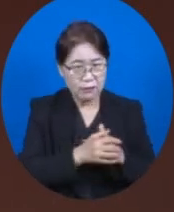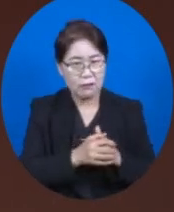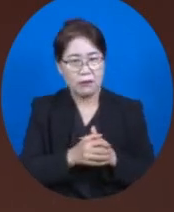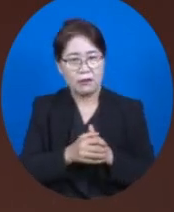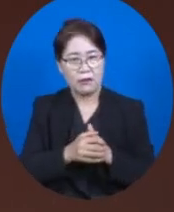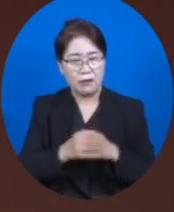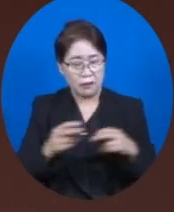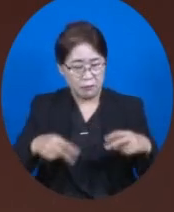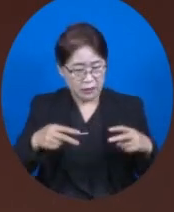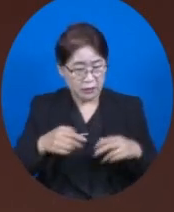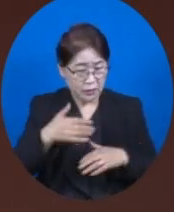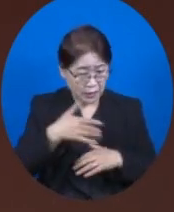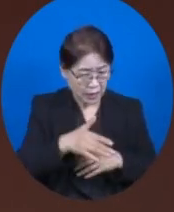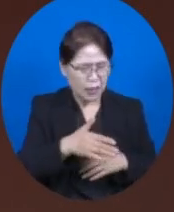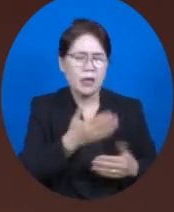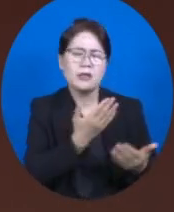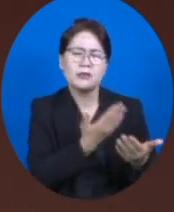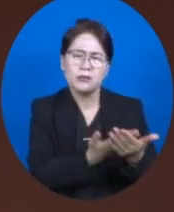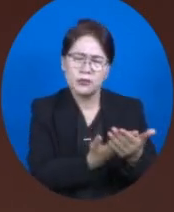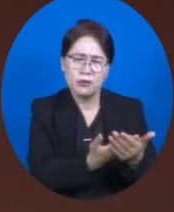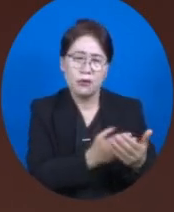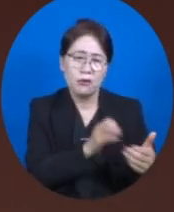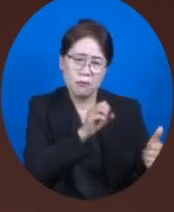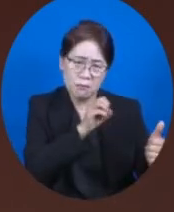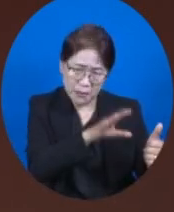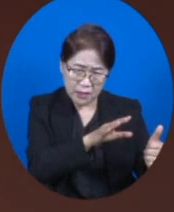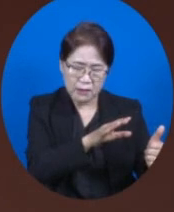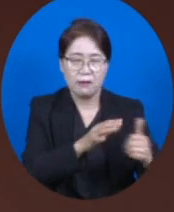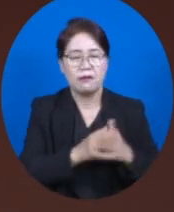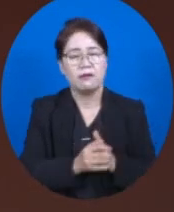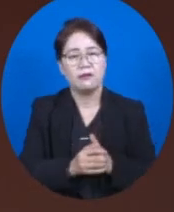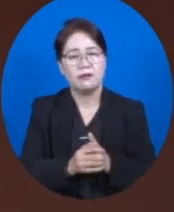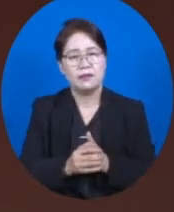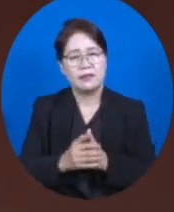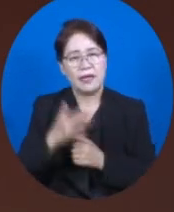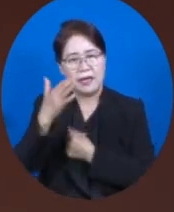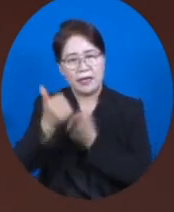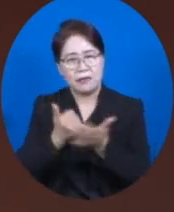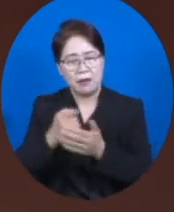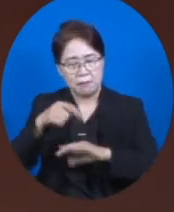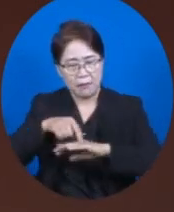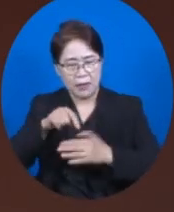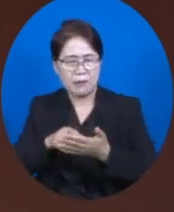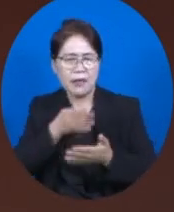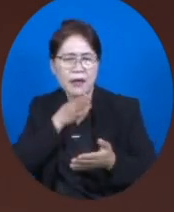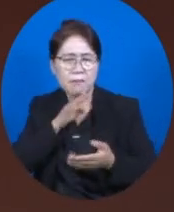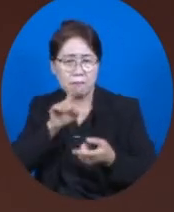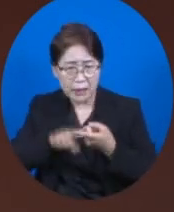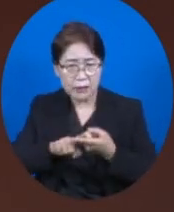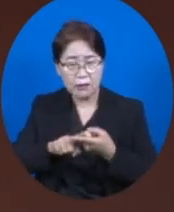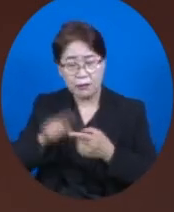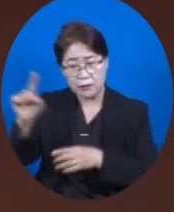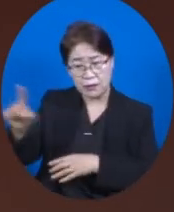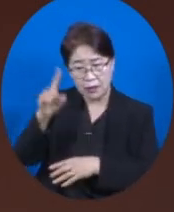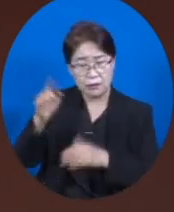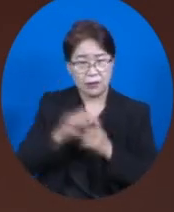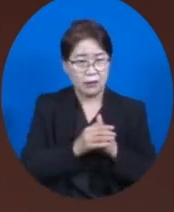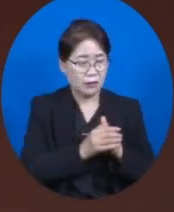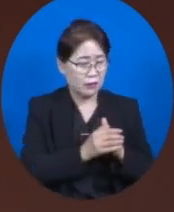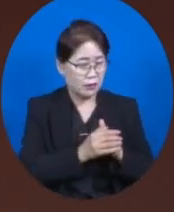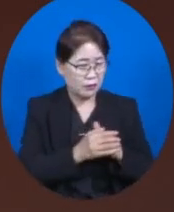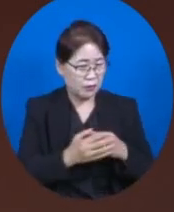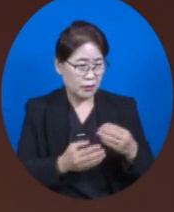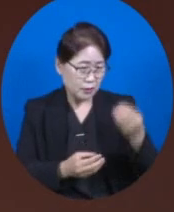마찰을 갖추고 내려가서서라고 말했던 거죠 하나님의 마음에 합한 자였던 다윗이 블레셋의